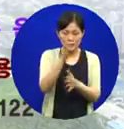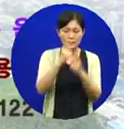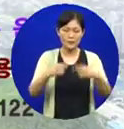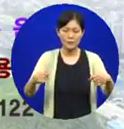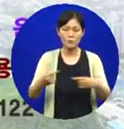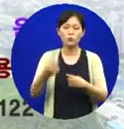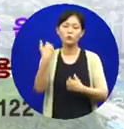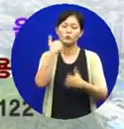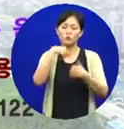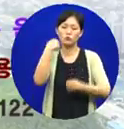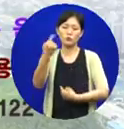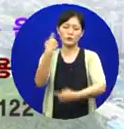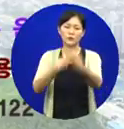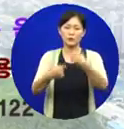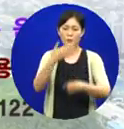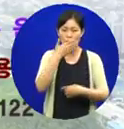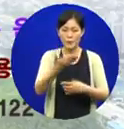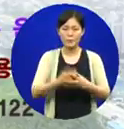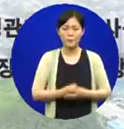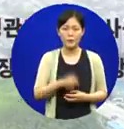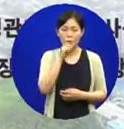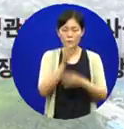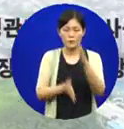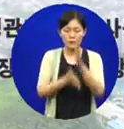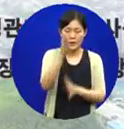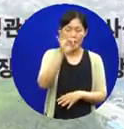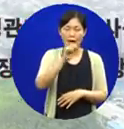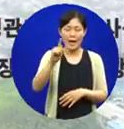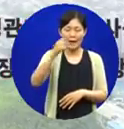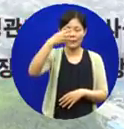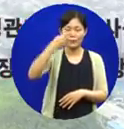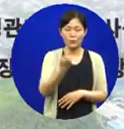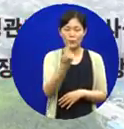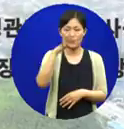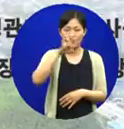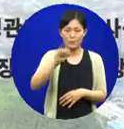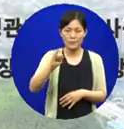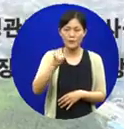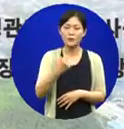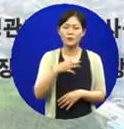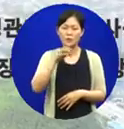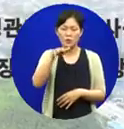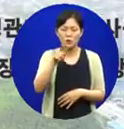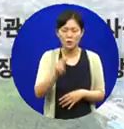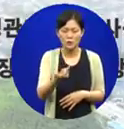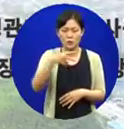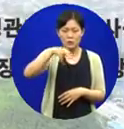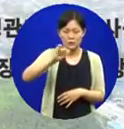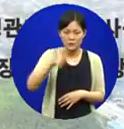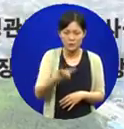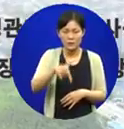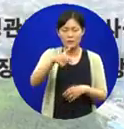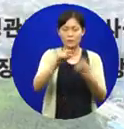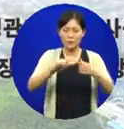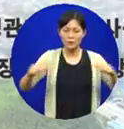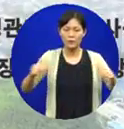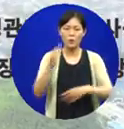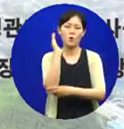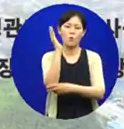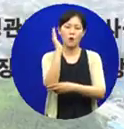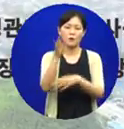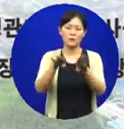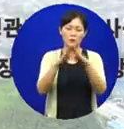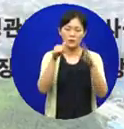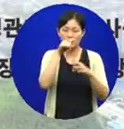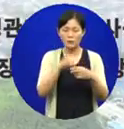용인 시민은 누구나 들을 수 있습니다. 시는 아토피, 천식, 알레르기 비염 등 알레르기 질환에 대한 주민